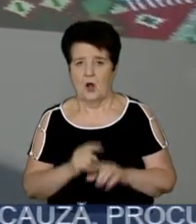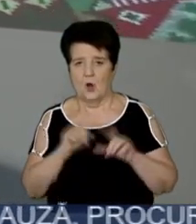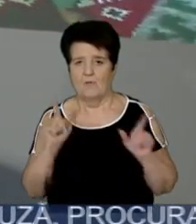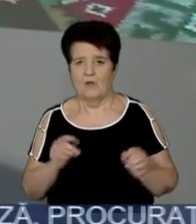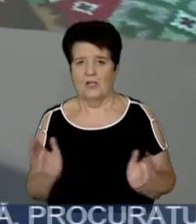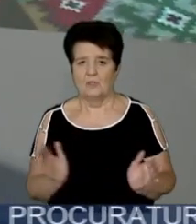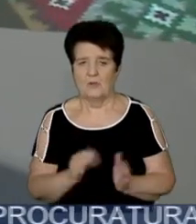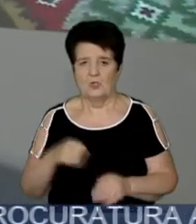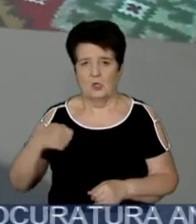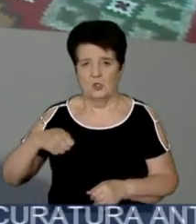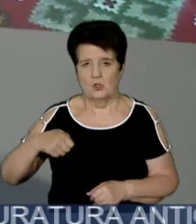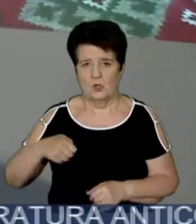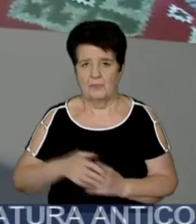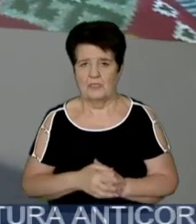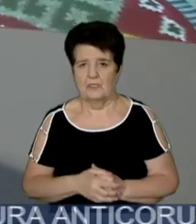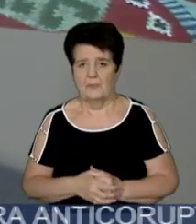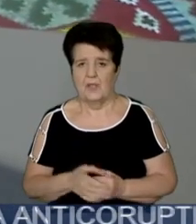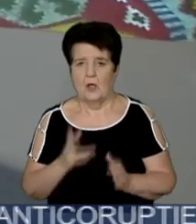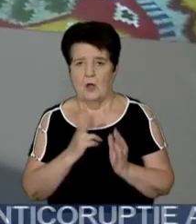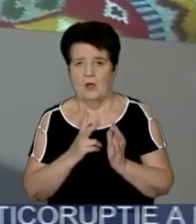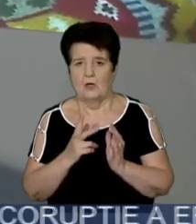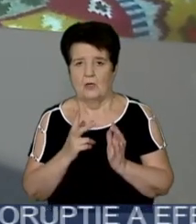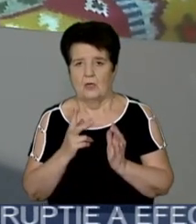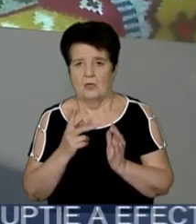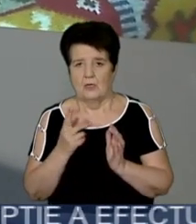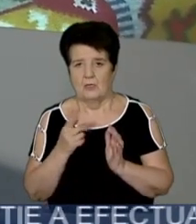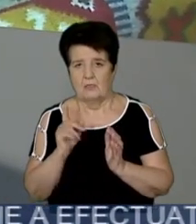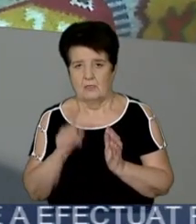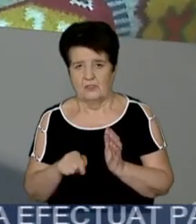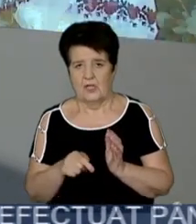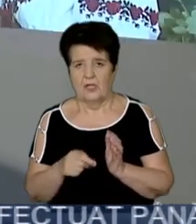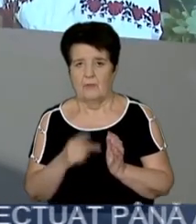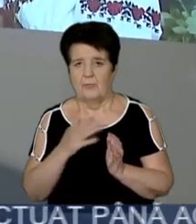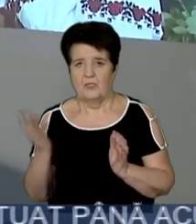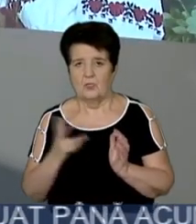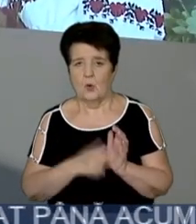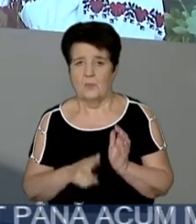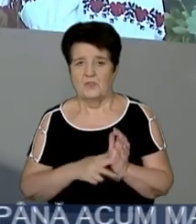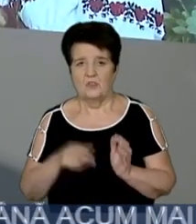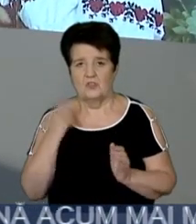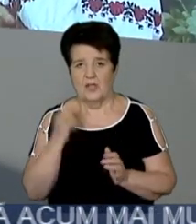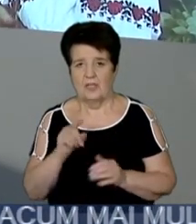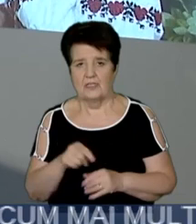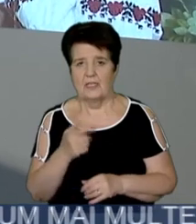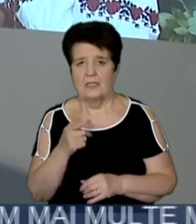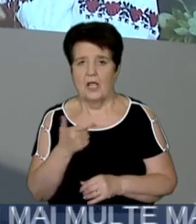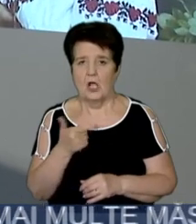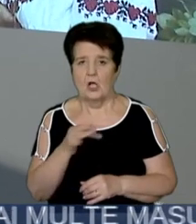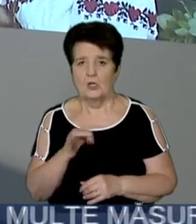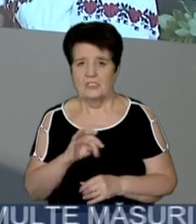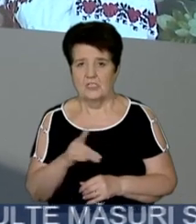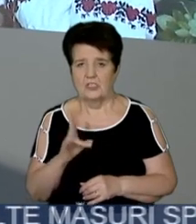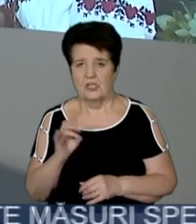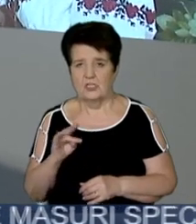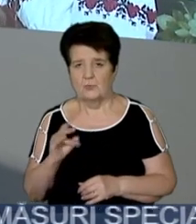și torbițe naționale. La cei peste 80 de ani, Zinaida Moroz, meșter popular din Grozești, raionul Nisporeni, vrea ca